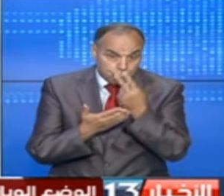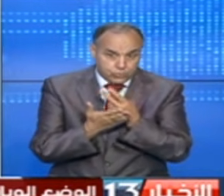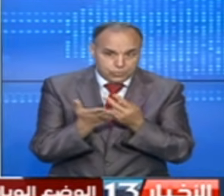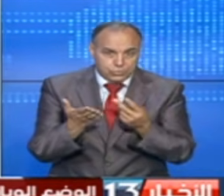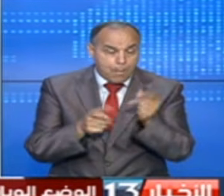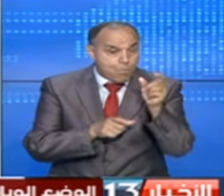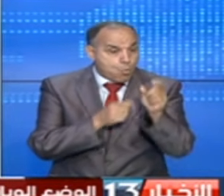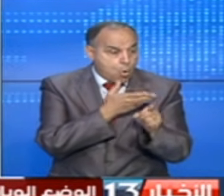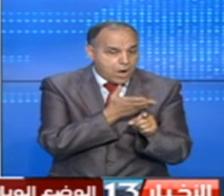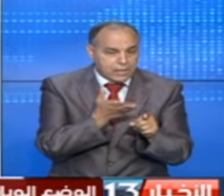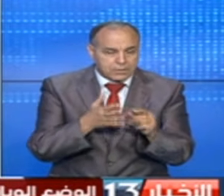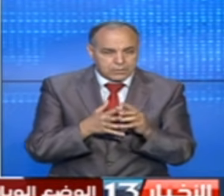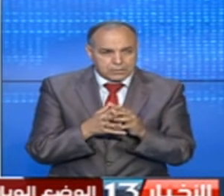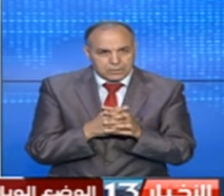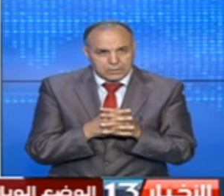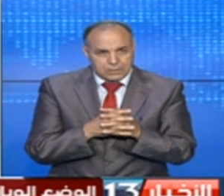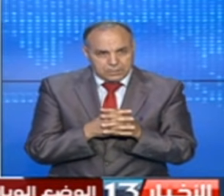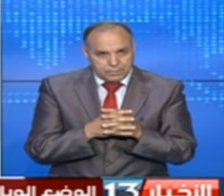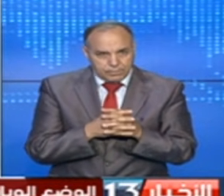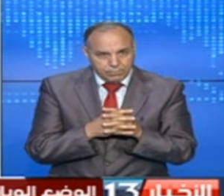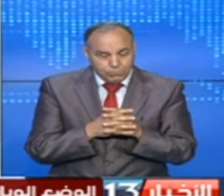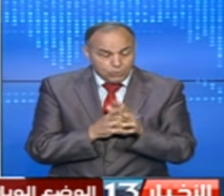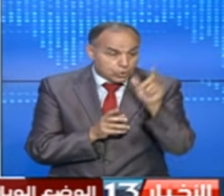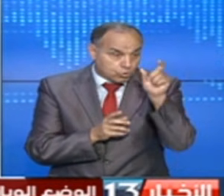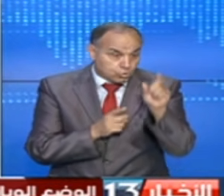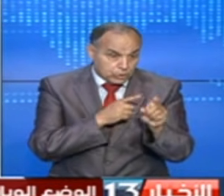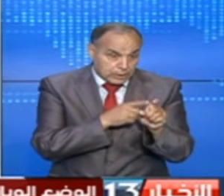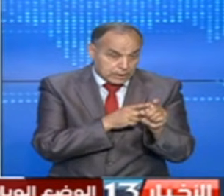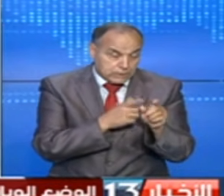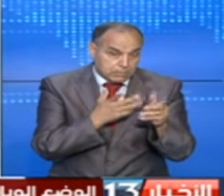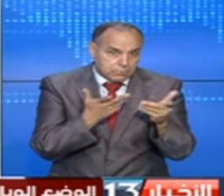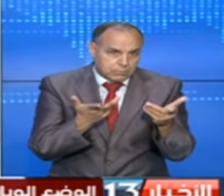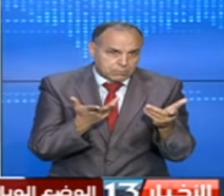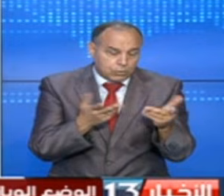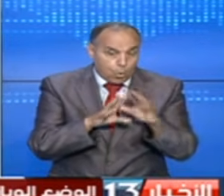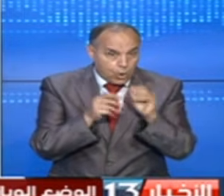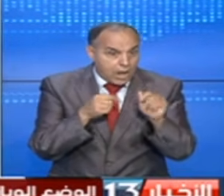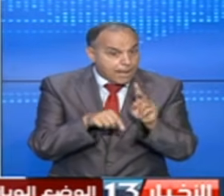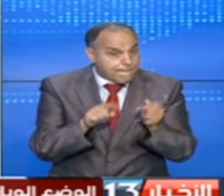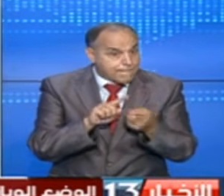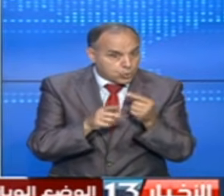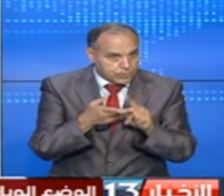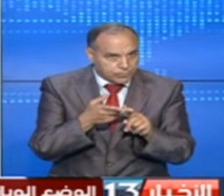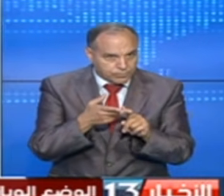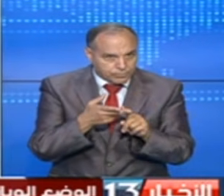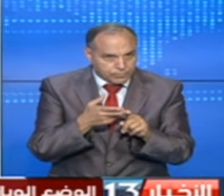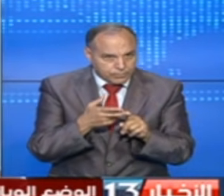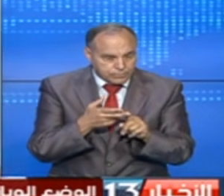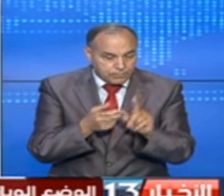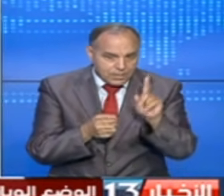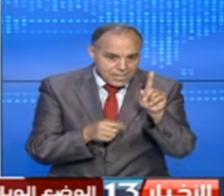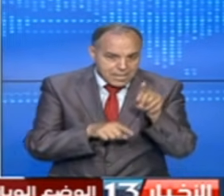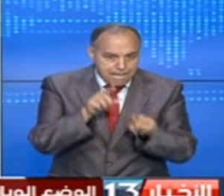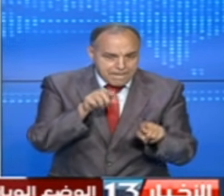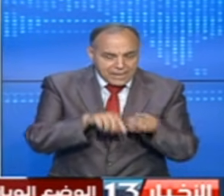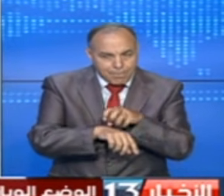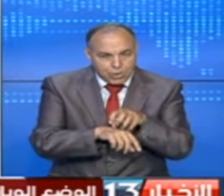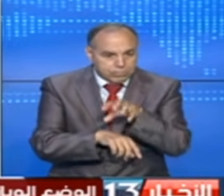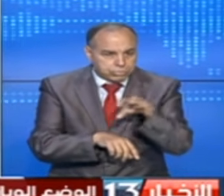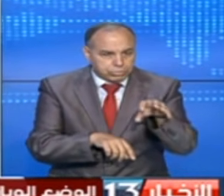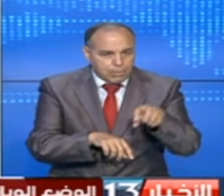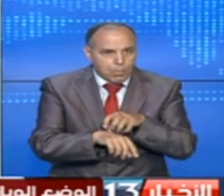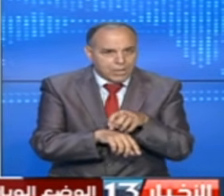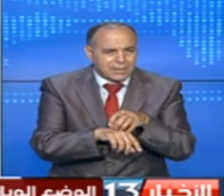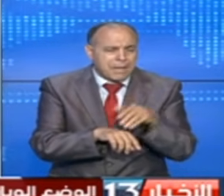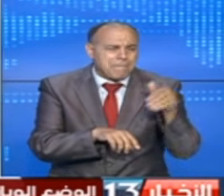ان المواطن اللي هو العنصر ولا مجوهر العمليه ككل اللي قاعد خاصه في بعض المعتمديات ونطلق منها